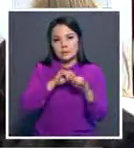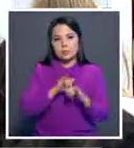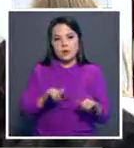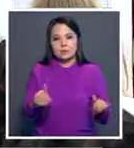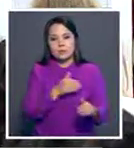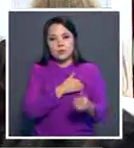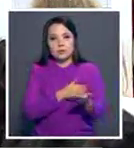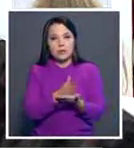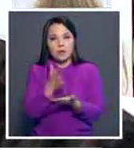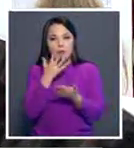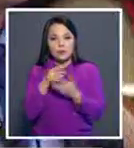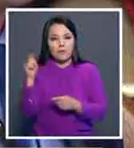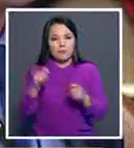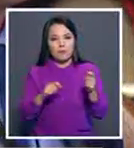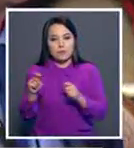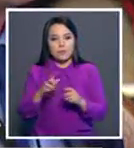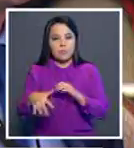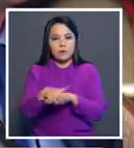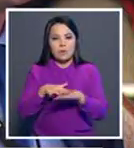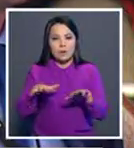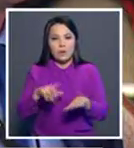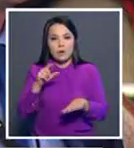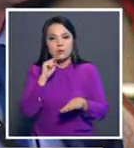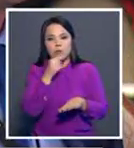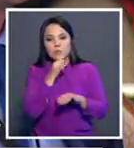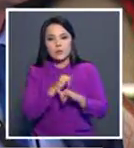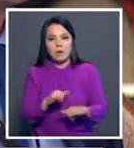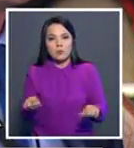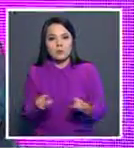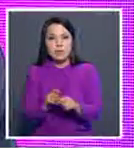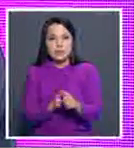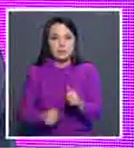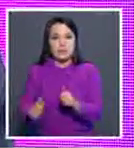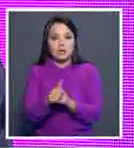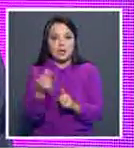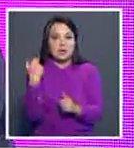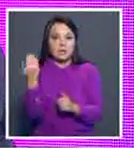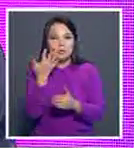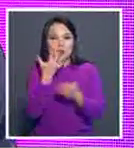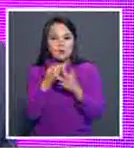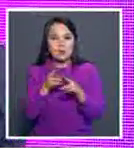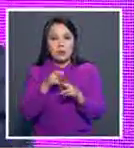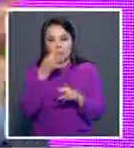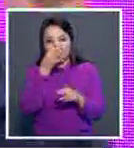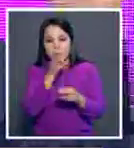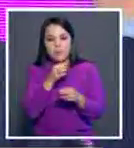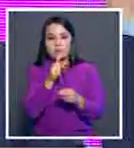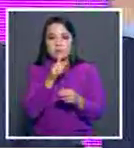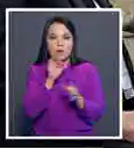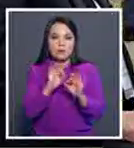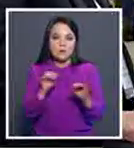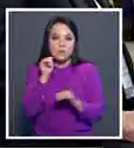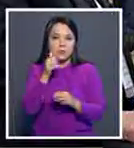өркендету. Форум барысында жер жүзіндегі креативті экономиканы дамытудың лидері ағылшындардың тәжірибесі сөз болды. Шара